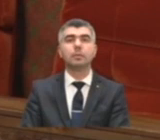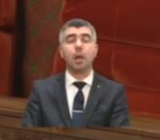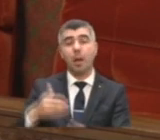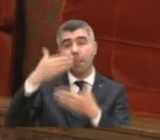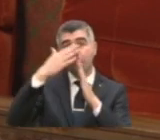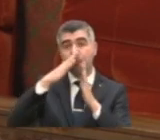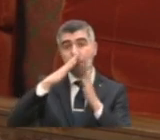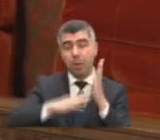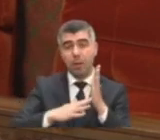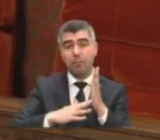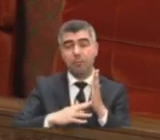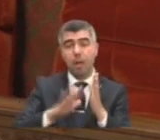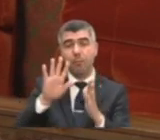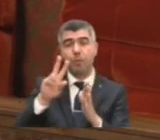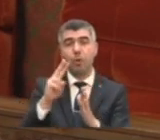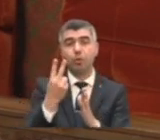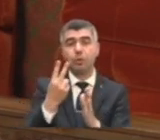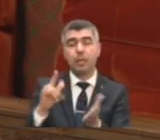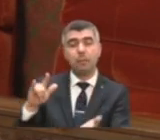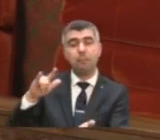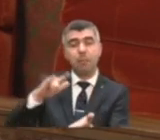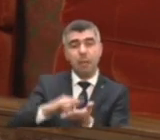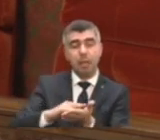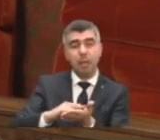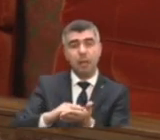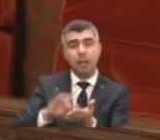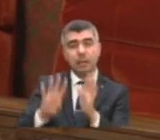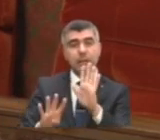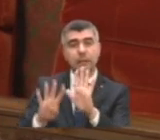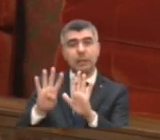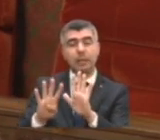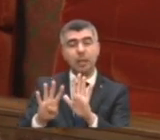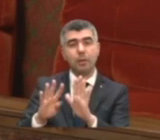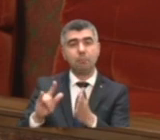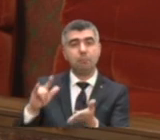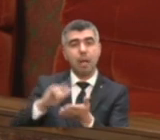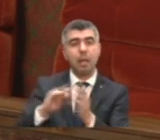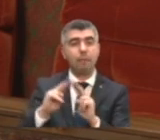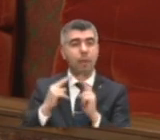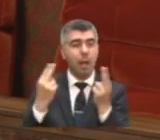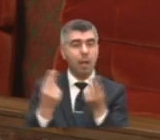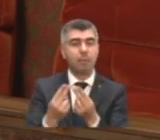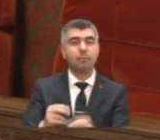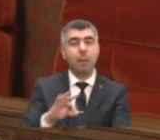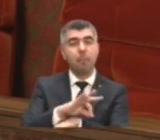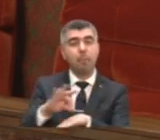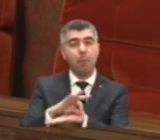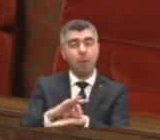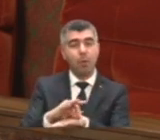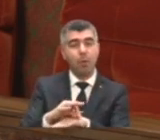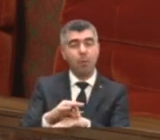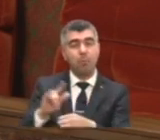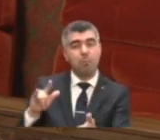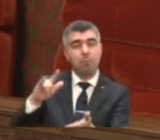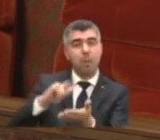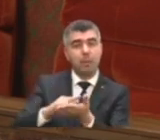المغرب تتوفر على 25 مطار منها 19 مطار دولي. بغيت نخبركم ايضا ان المكتب الوطني للمطارات تتوفر على استراتيجيه